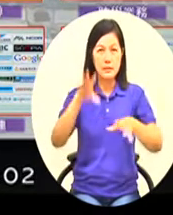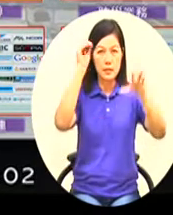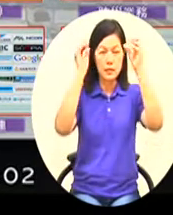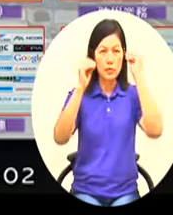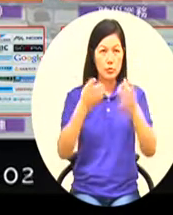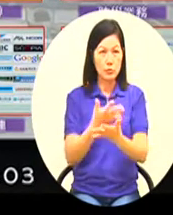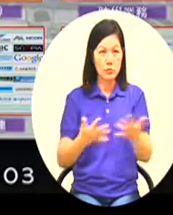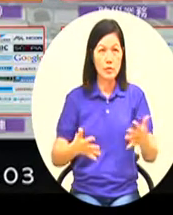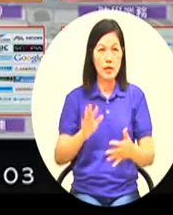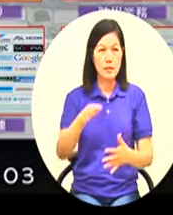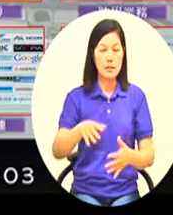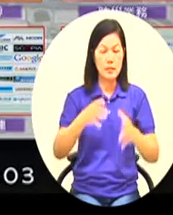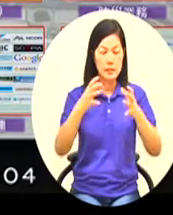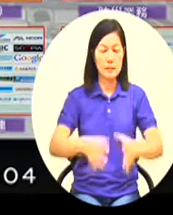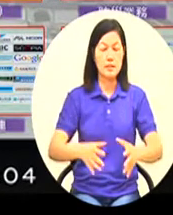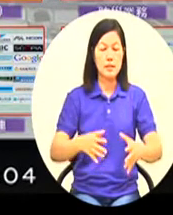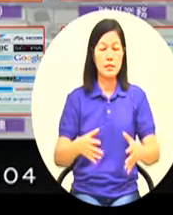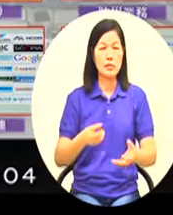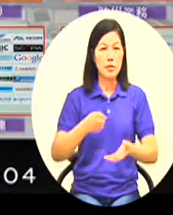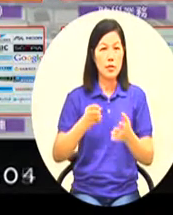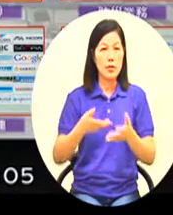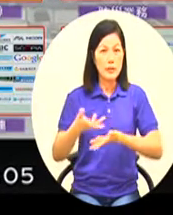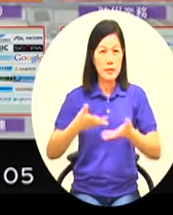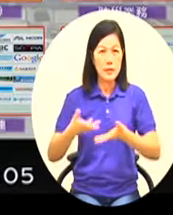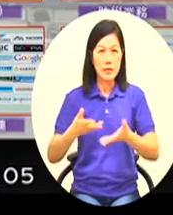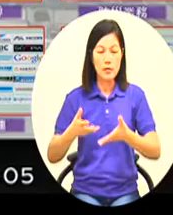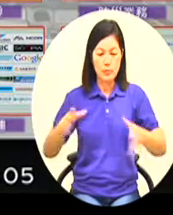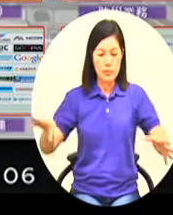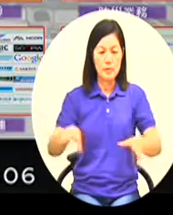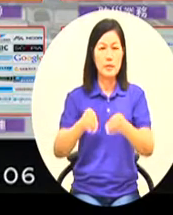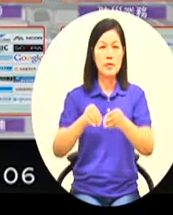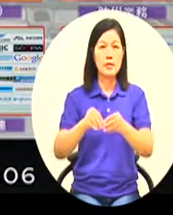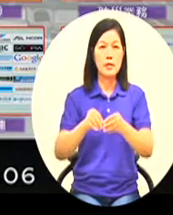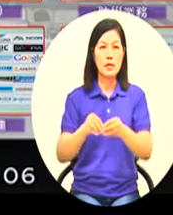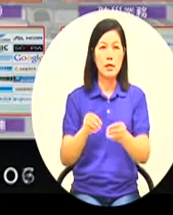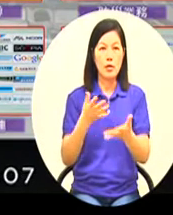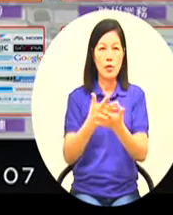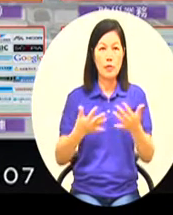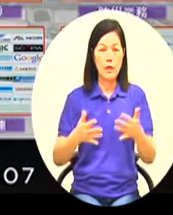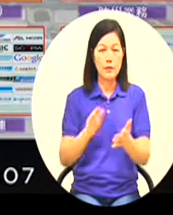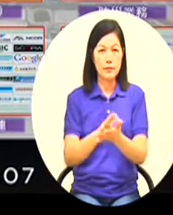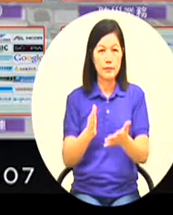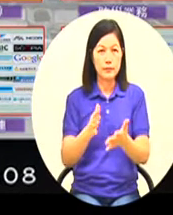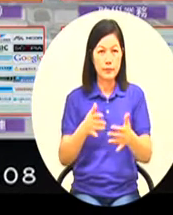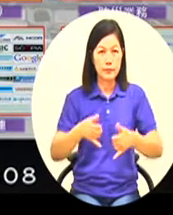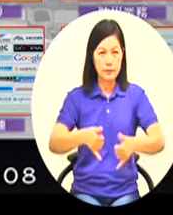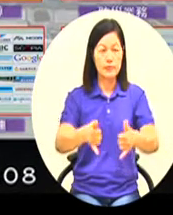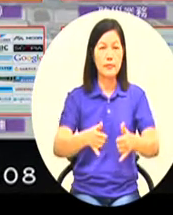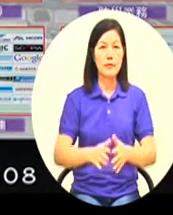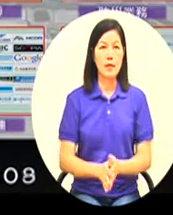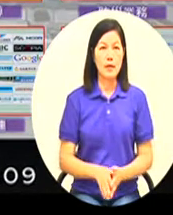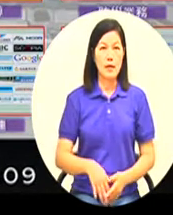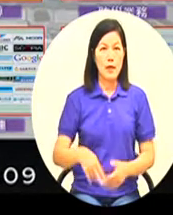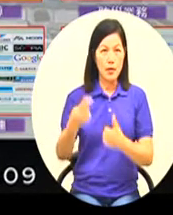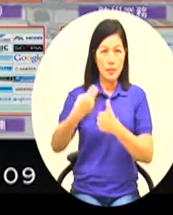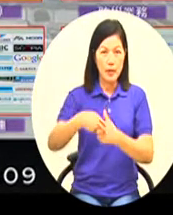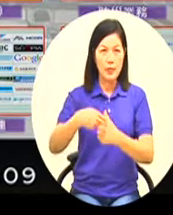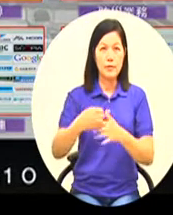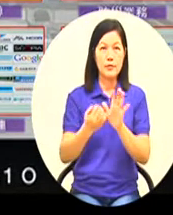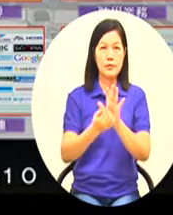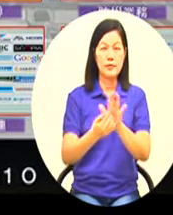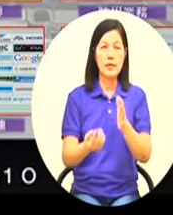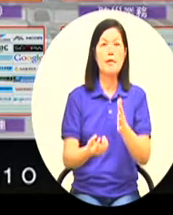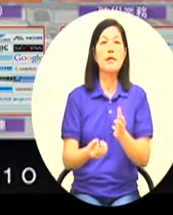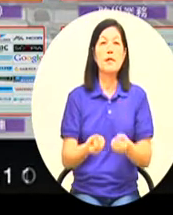划建制灾害防救业务资讯整合网页，高雄市政府防灾资讯网，委由本府防灾协力